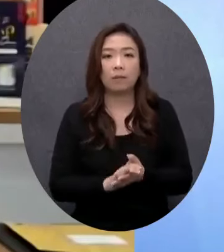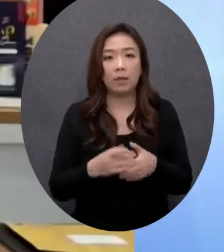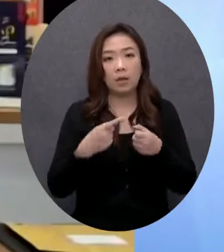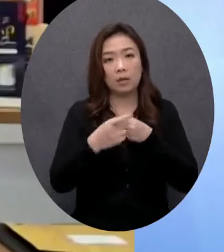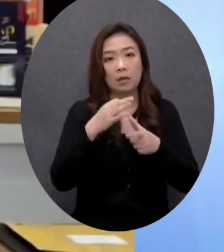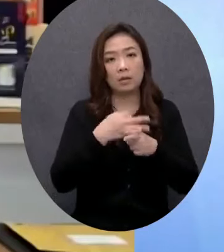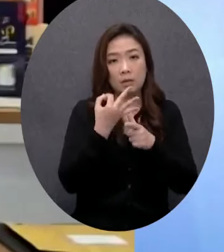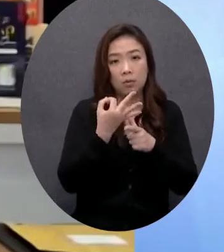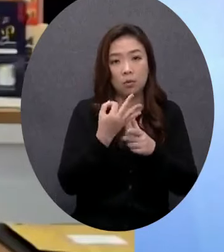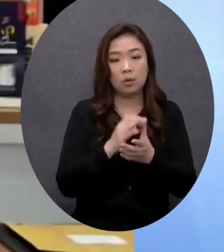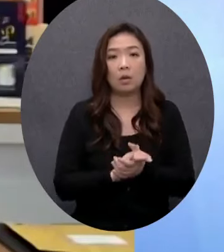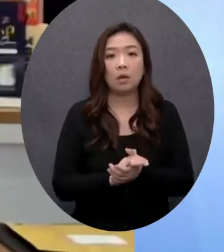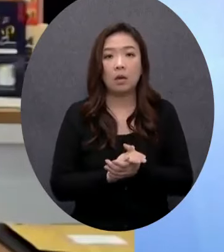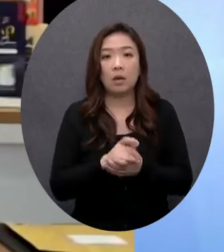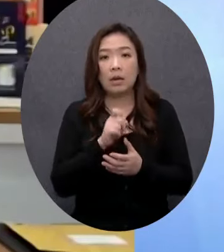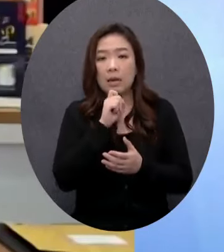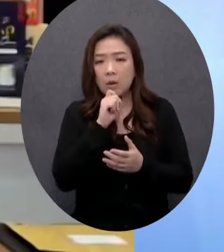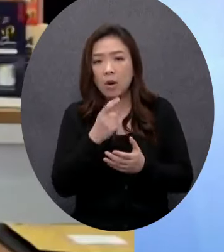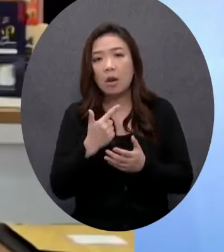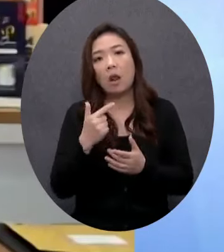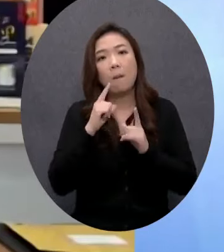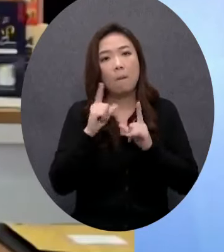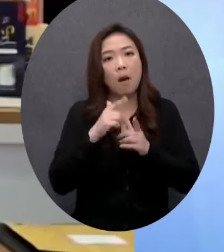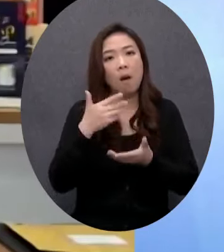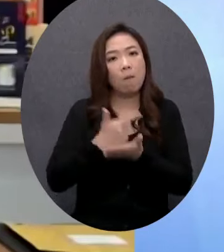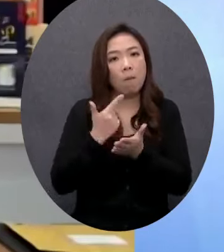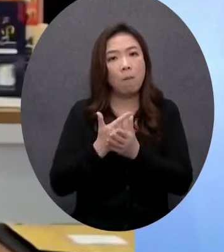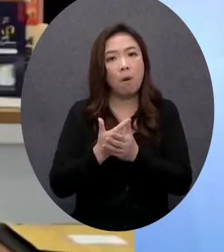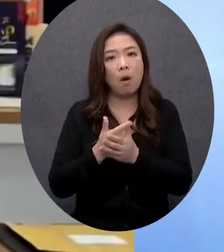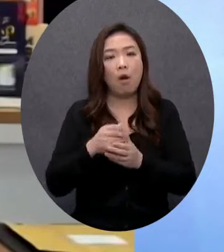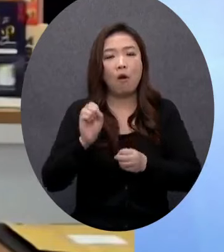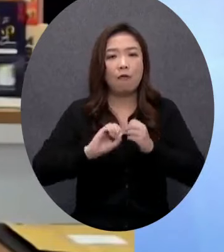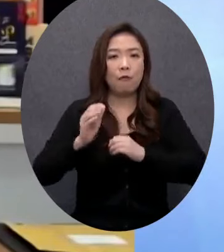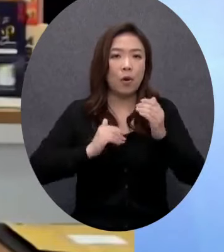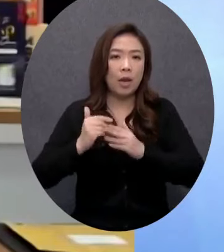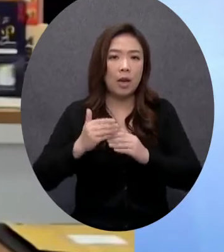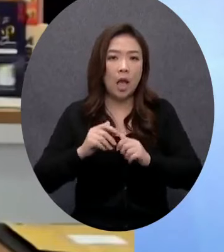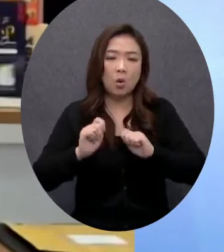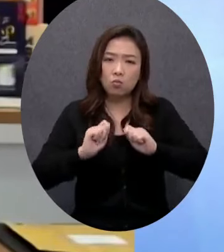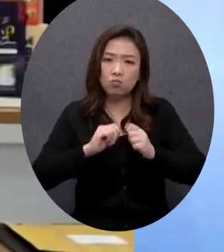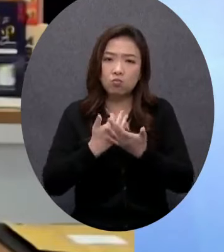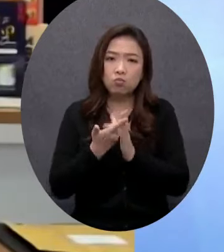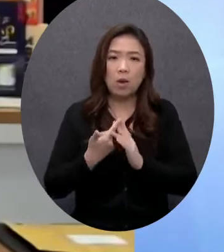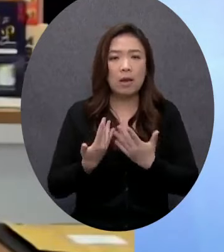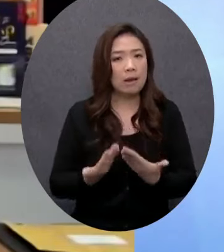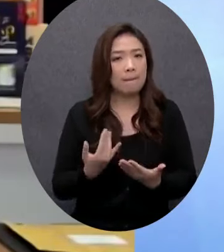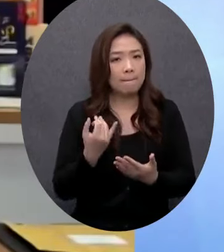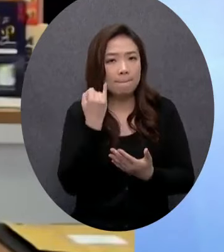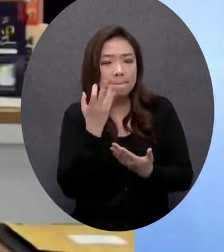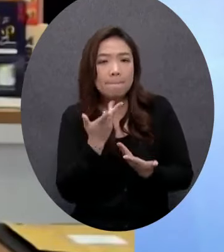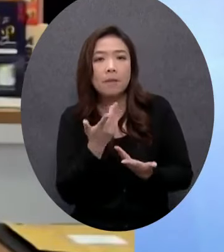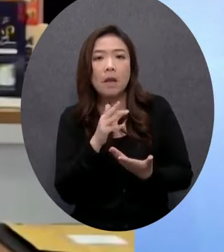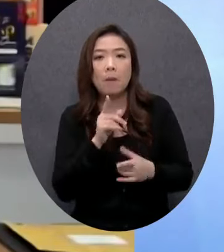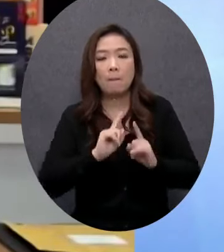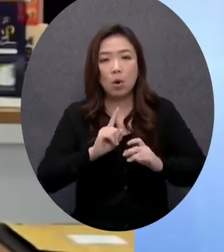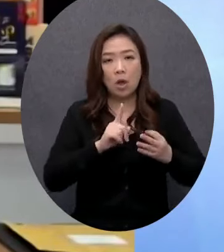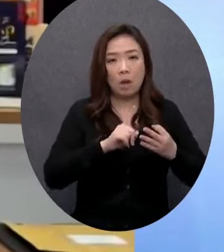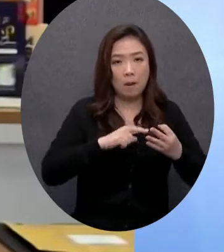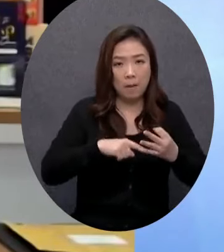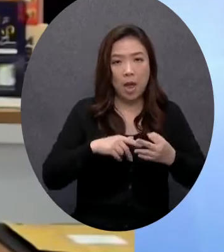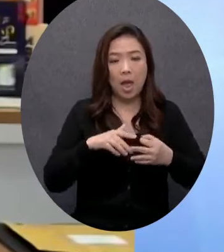下落嚟嘅重磅科技股份咧，業績係點樣？因為如果你計指數計嘅話，無論係騰訊啦、阿里